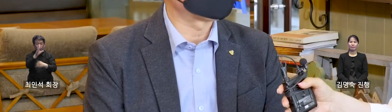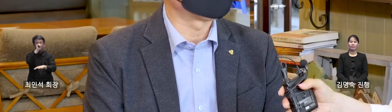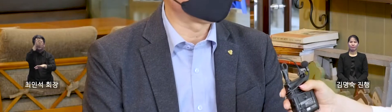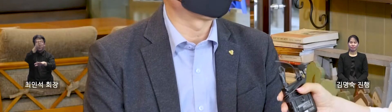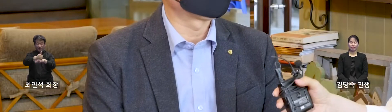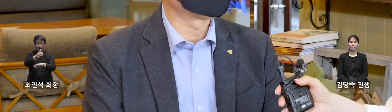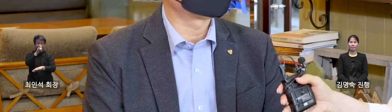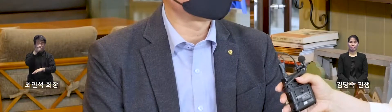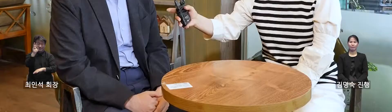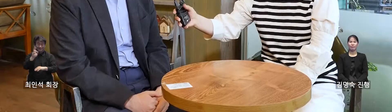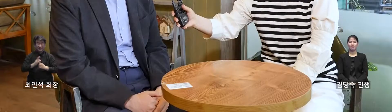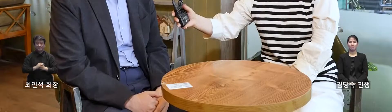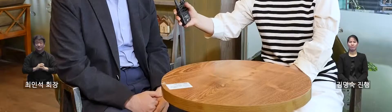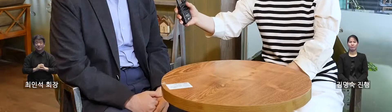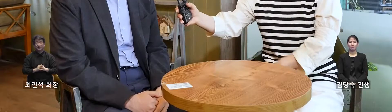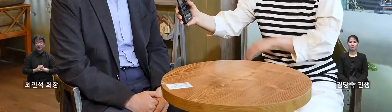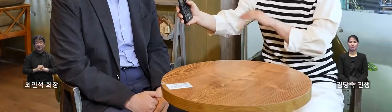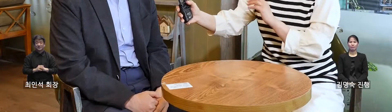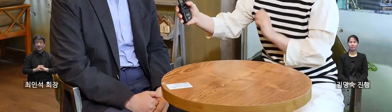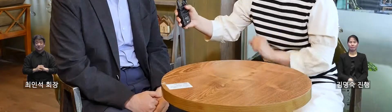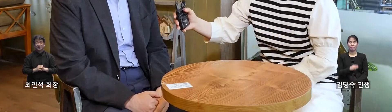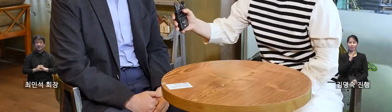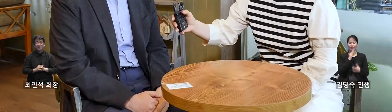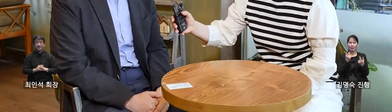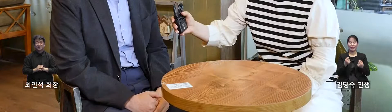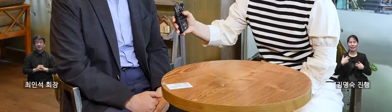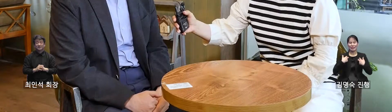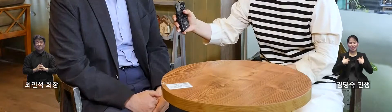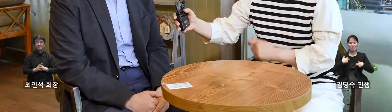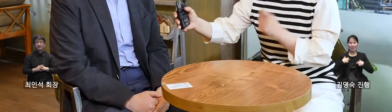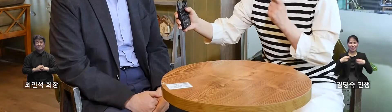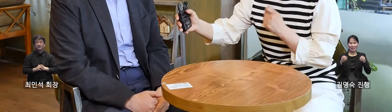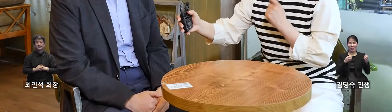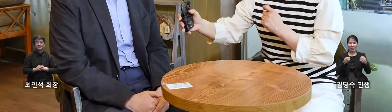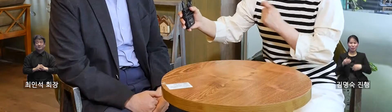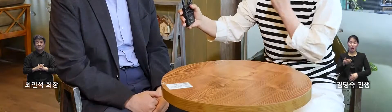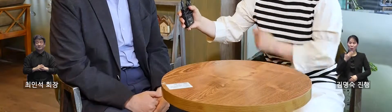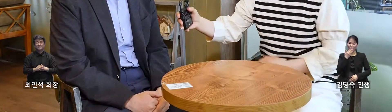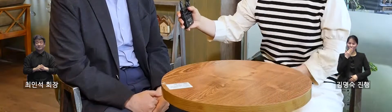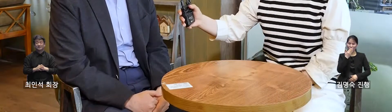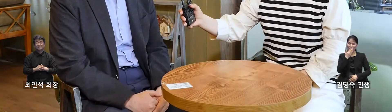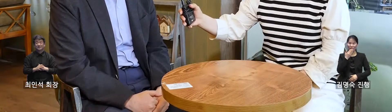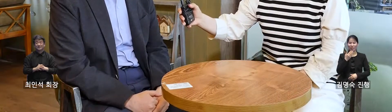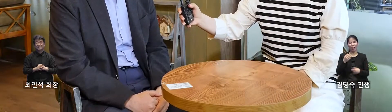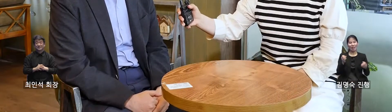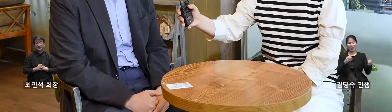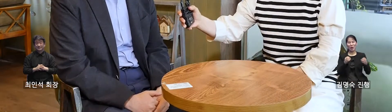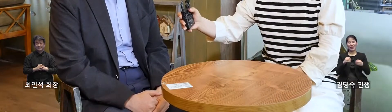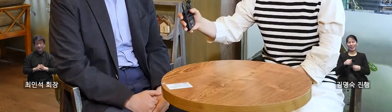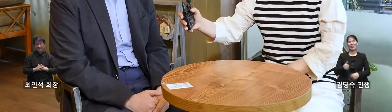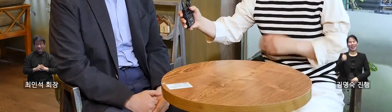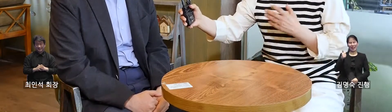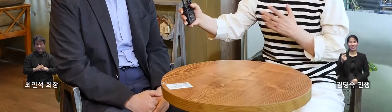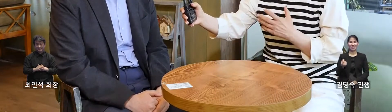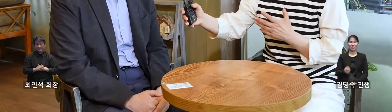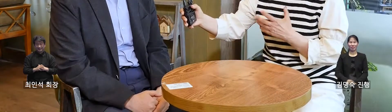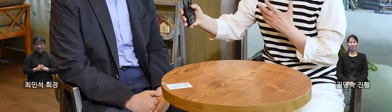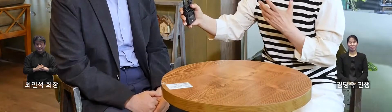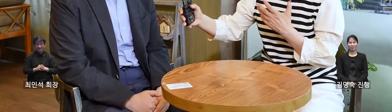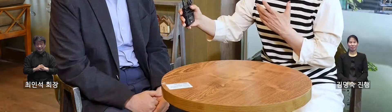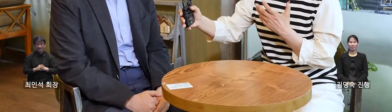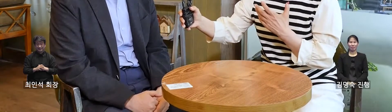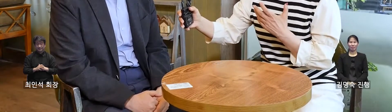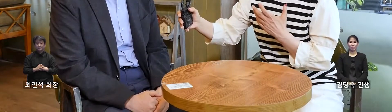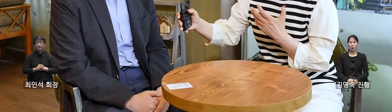나오고 있는 것 같습니다. 그래요. 우리 맛깔난 이야기는 또 먹으면서 해야 더 맛깔나잖아요. 그렇습니다. 그래서 오늘